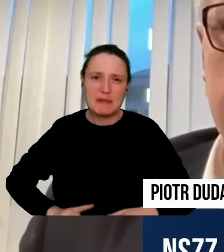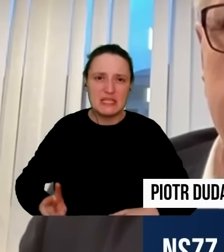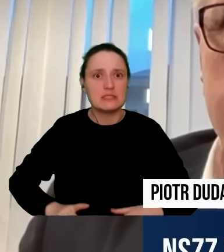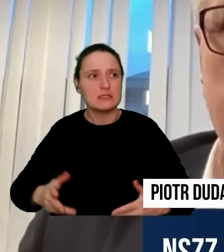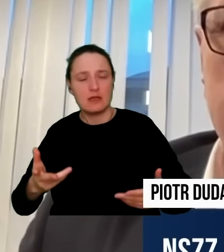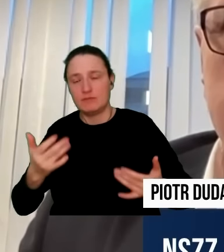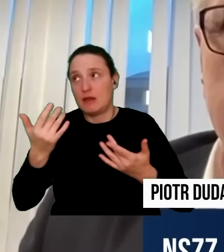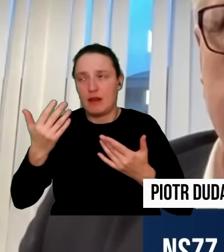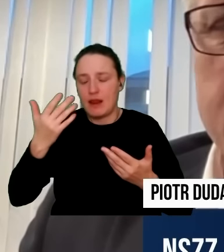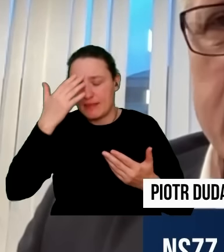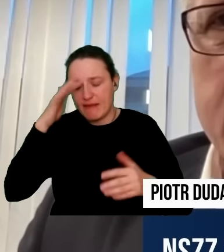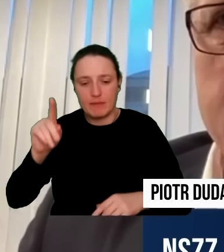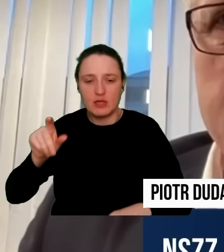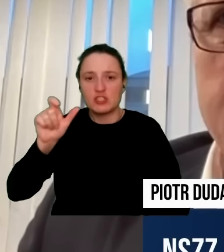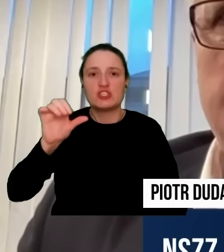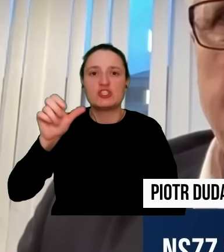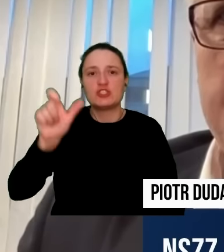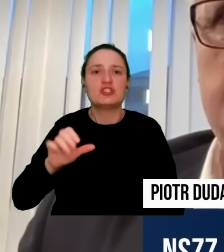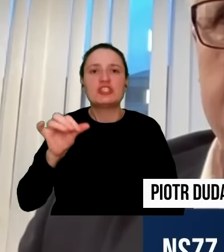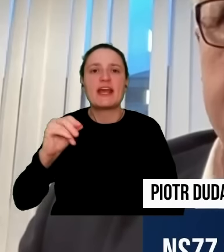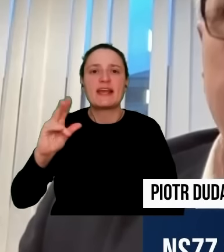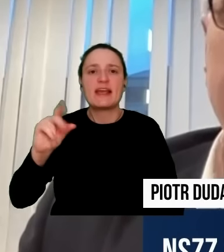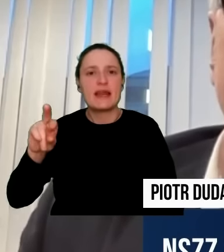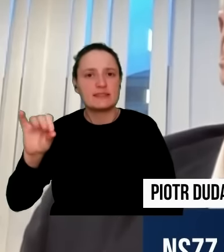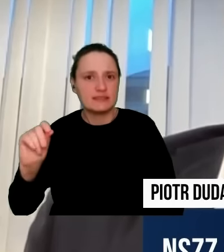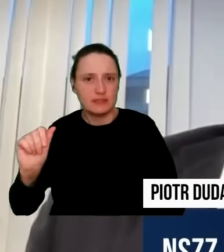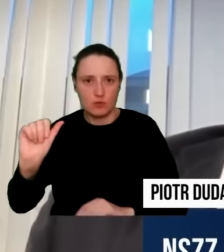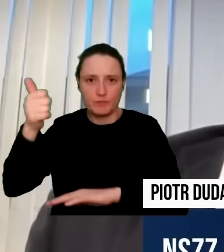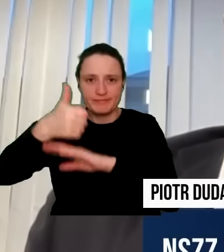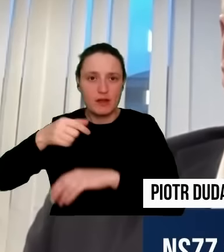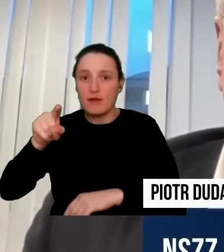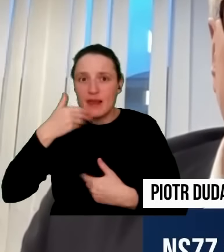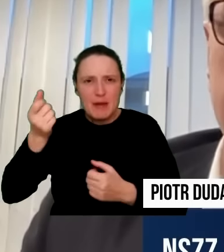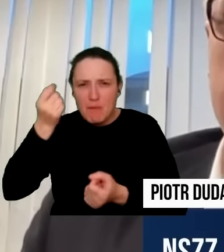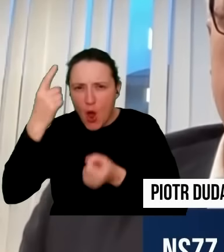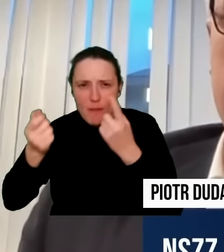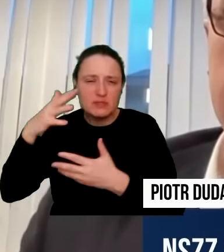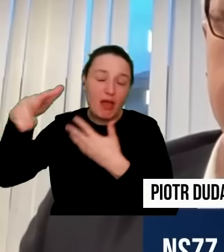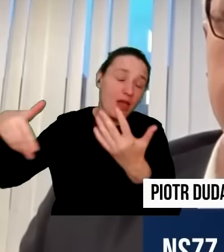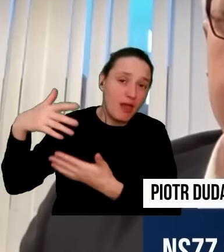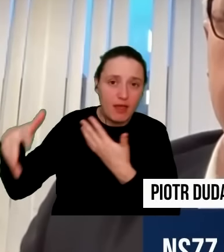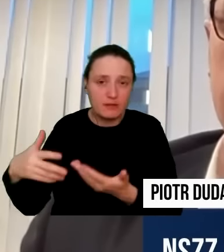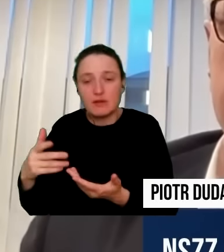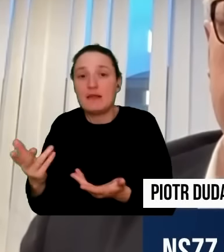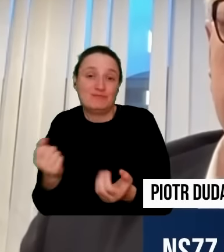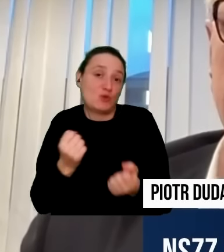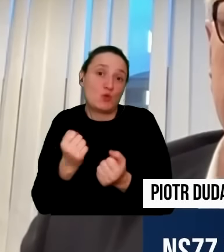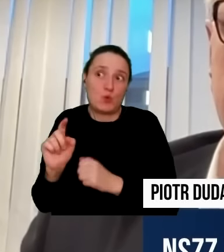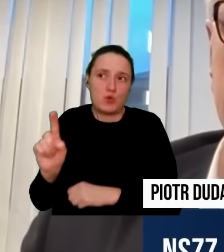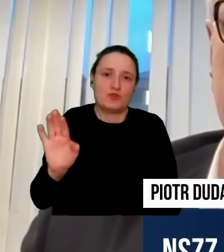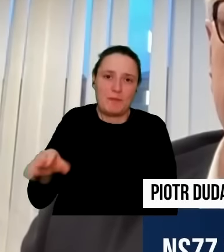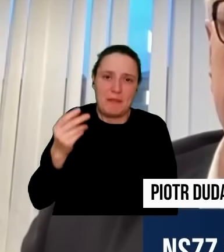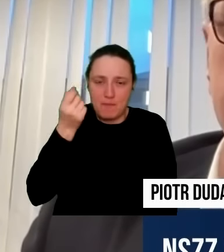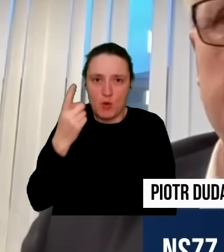jest z panem Siekierskim na czele, nie mając żadnego pomysłu, ale też i trudno, żeby mieli, no bo skoro przyjęta